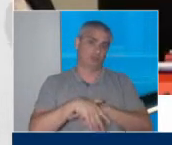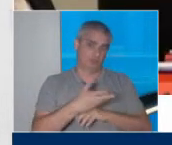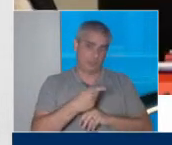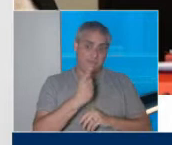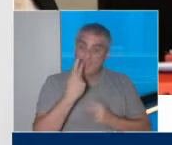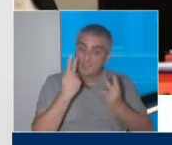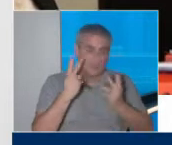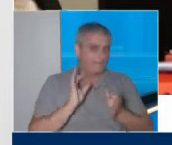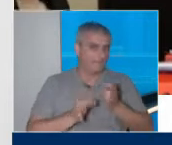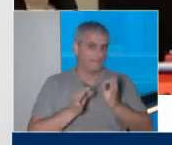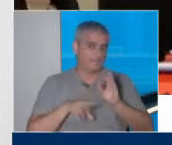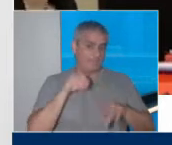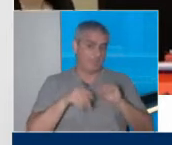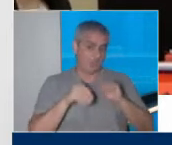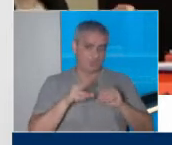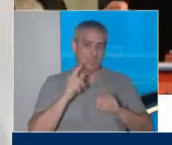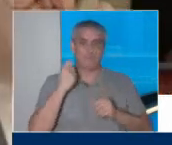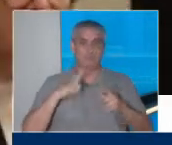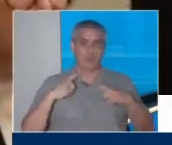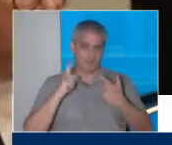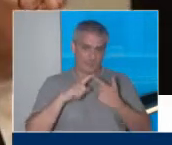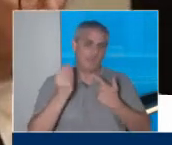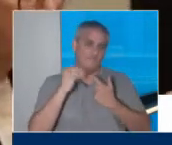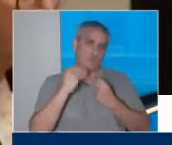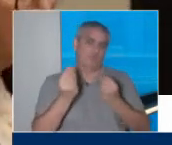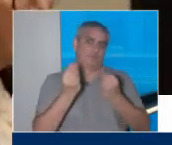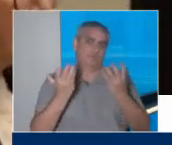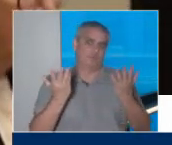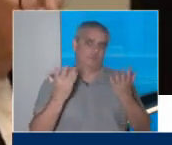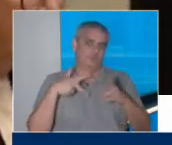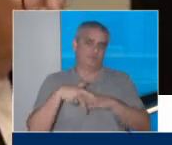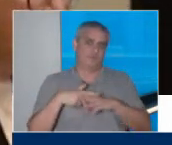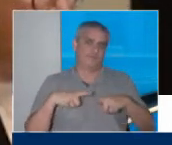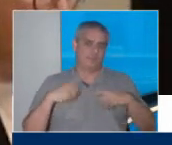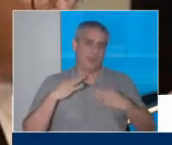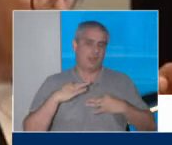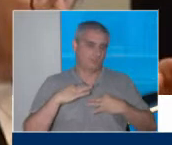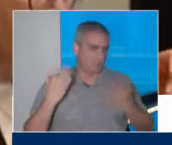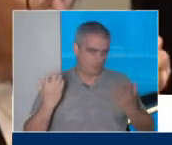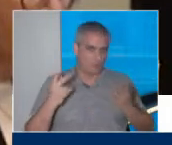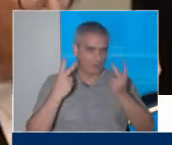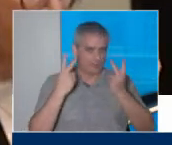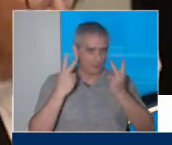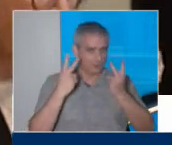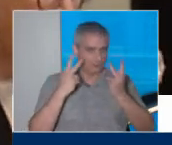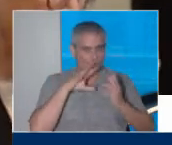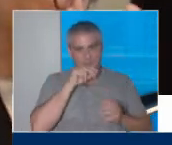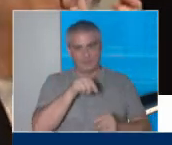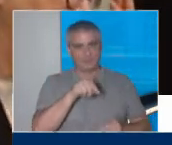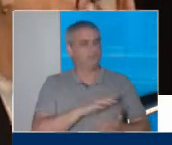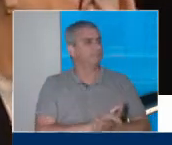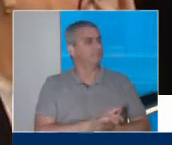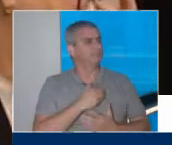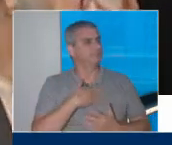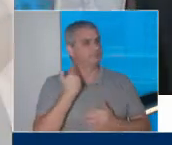של הבחירות, לצד כמובן יוקר המחיה ודברים אחרים שמפריעים לחיינו, אבל חשוב להתעכב על זה. אז נועה, אני